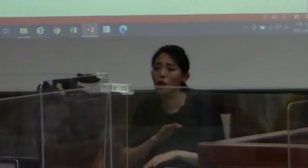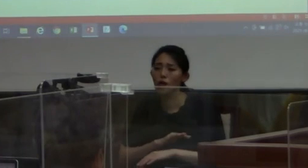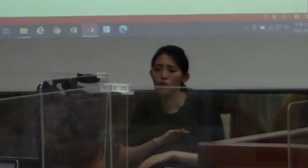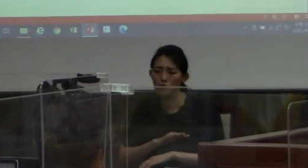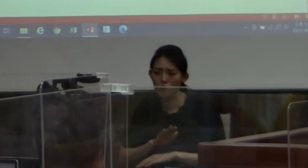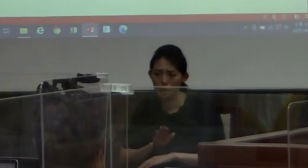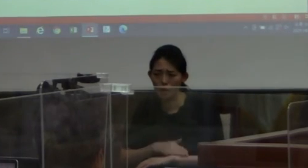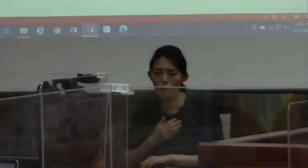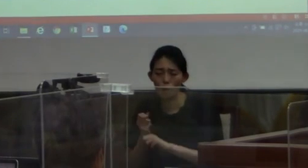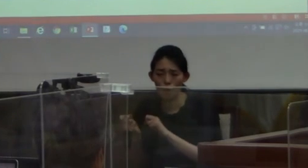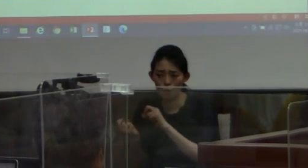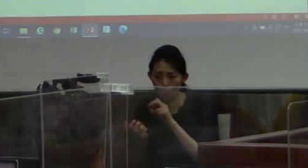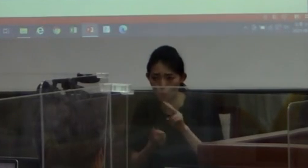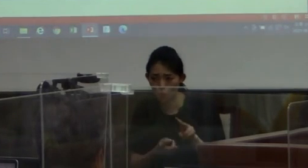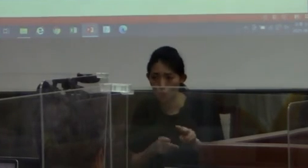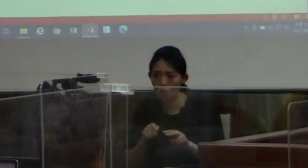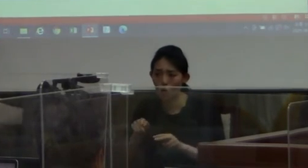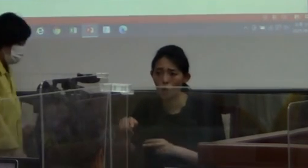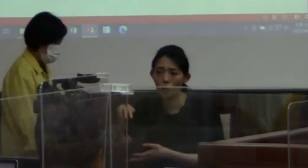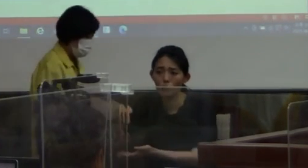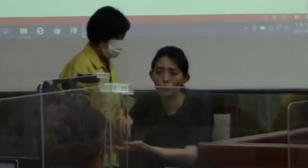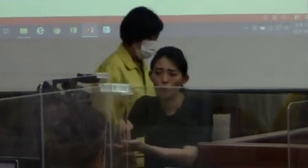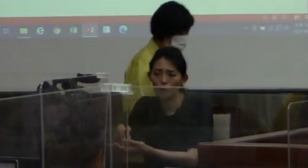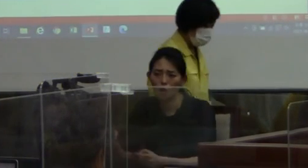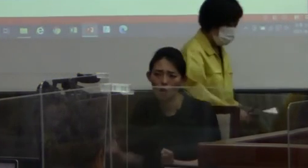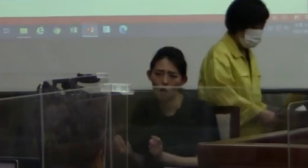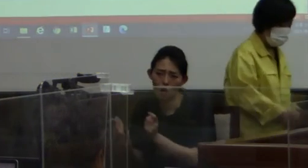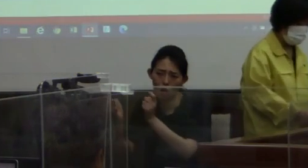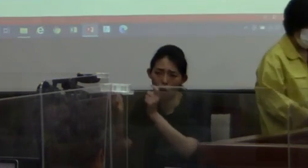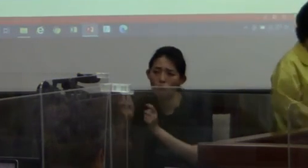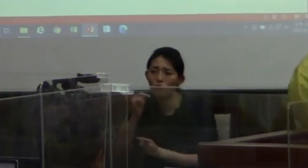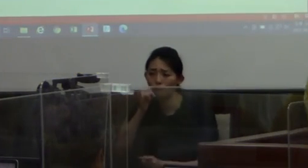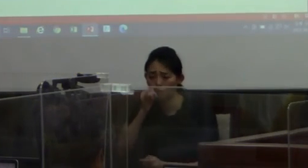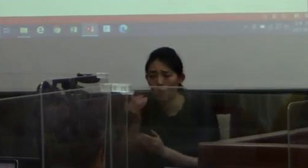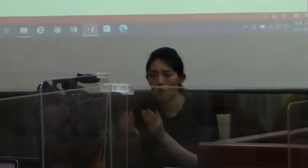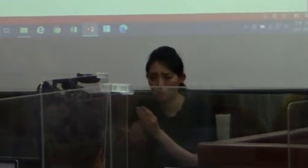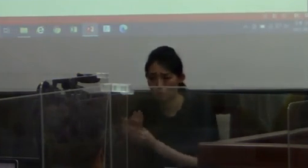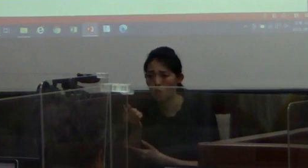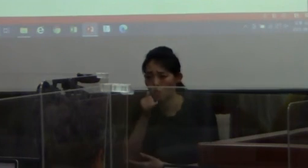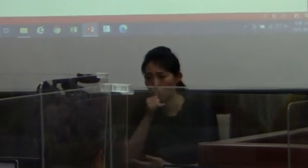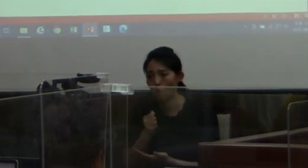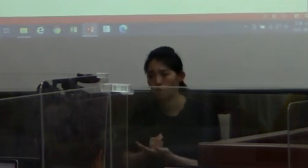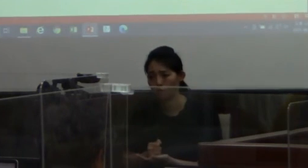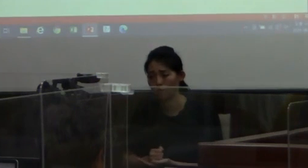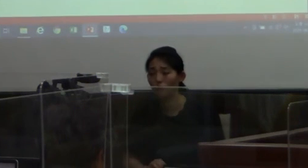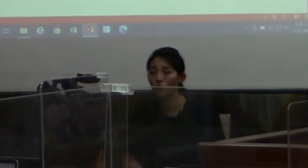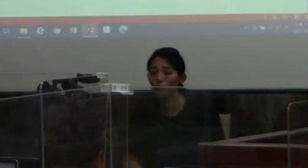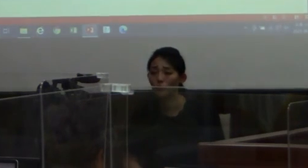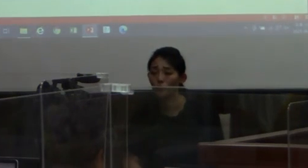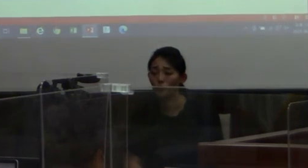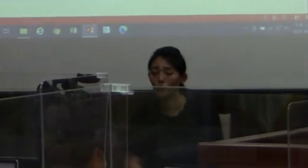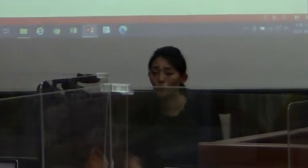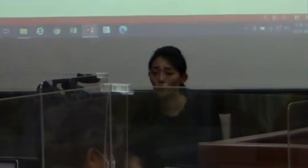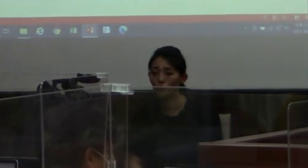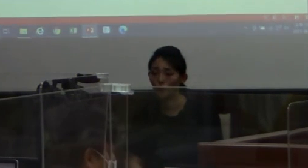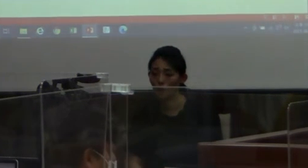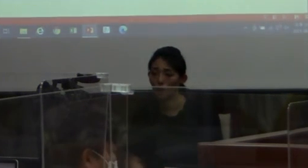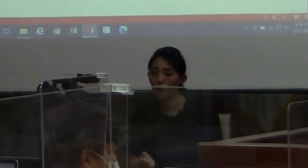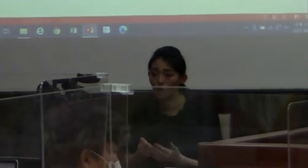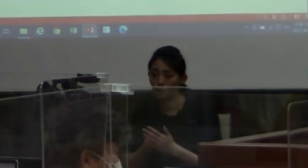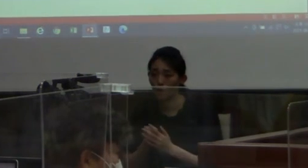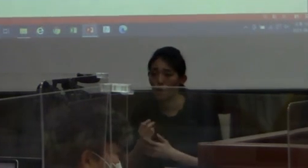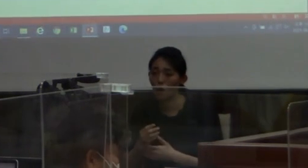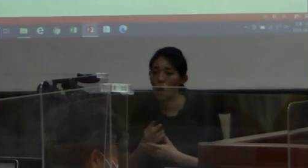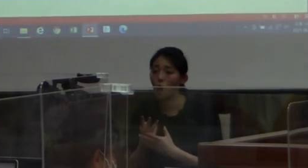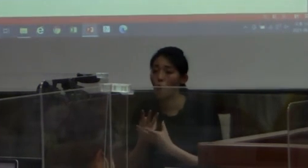보냄으로써 그쪽에서는 엄청난 싸움이 일어나는 거예요. 그래서 공동주택 관리 감사 제도를